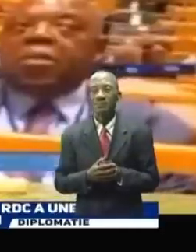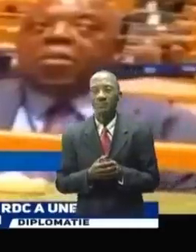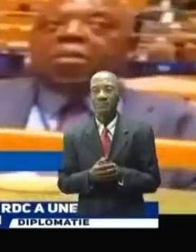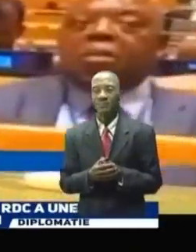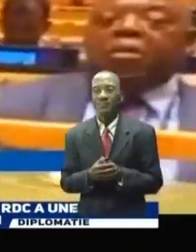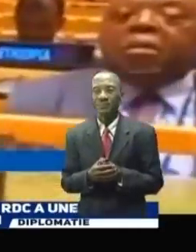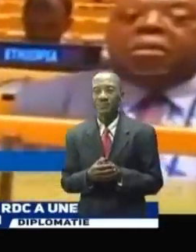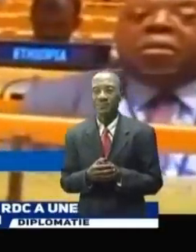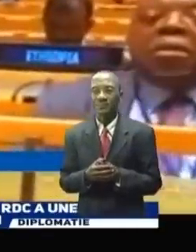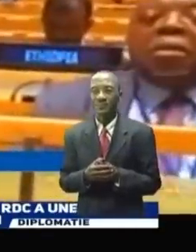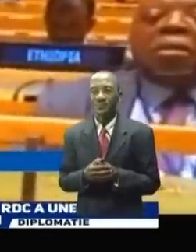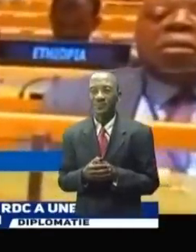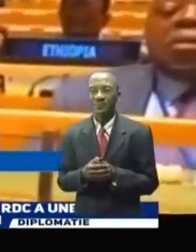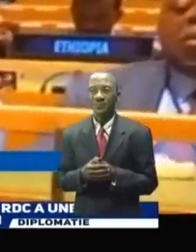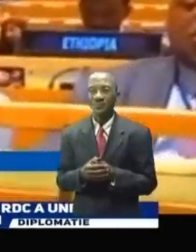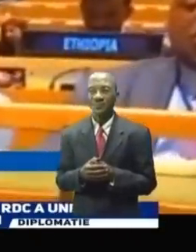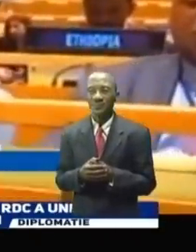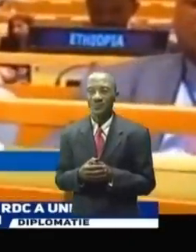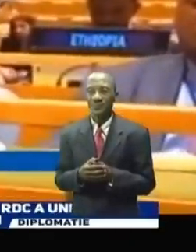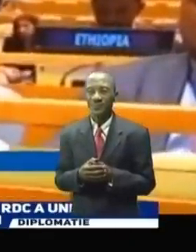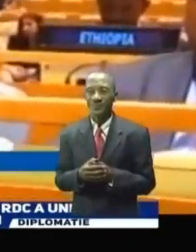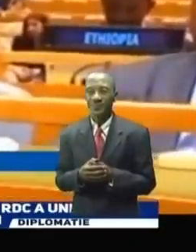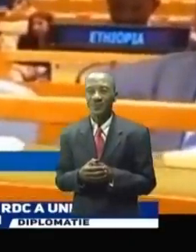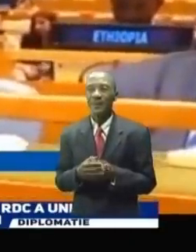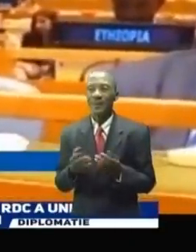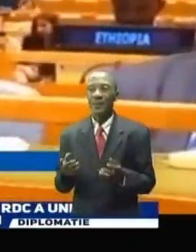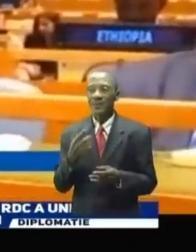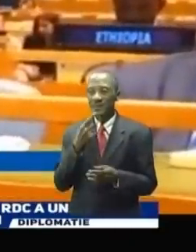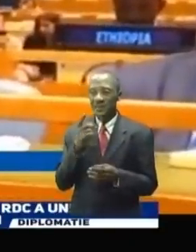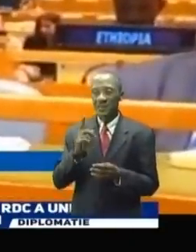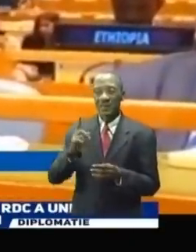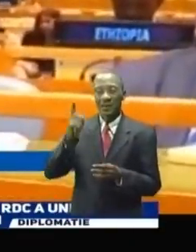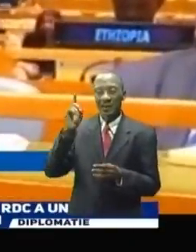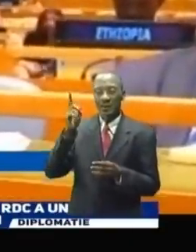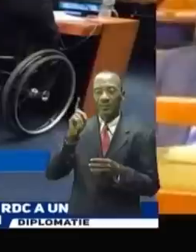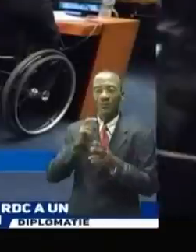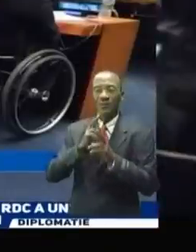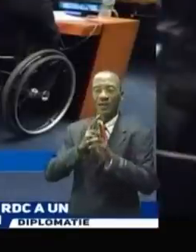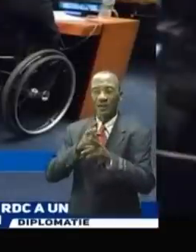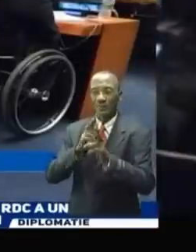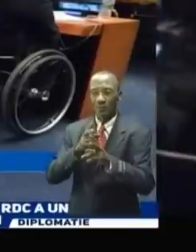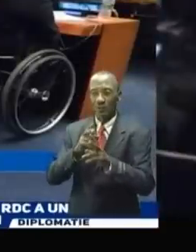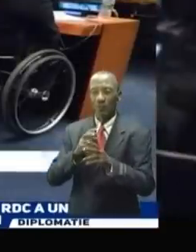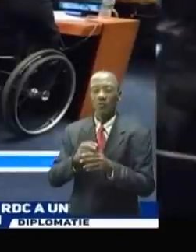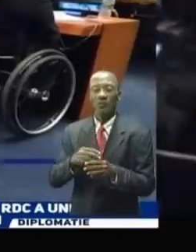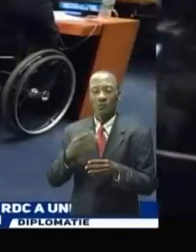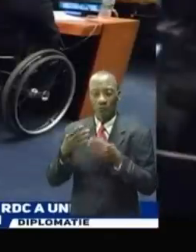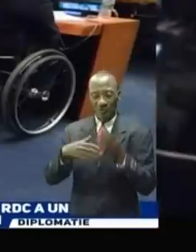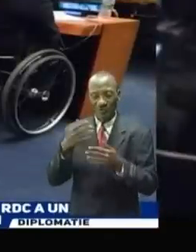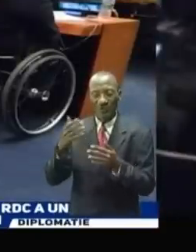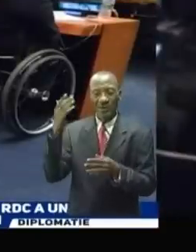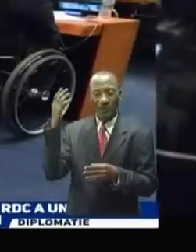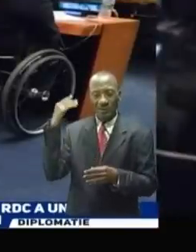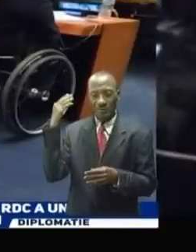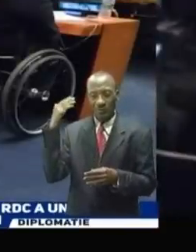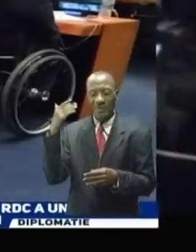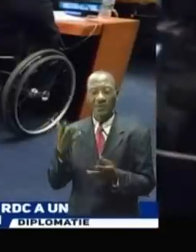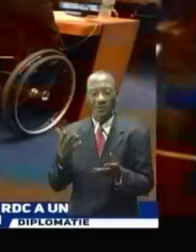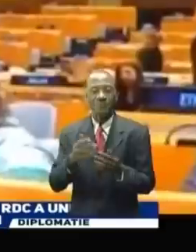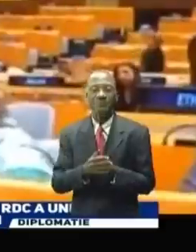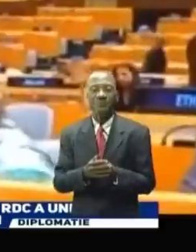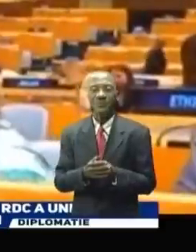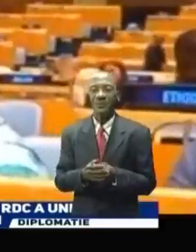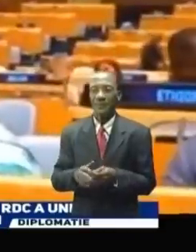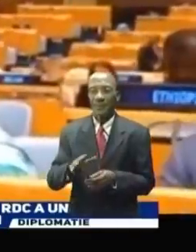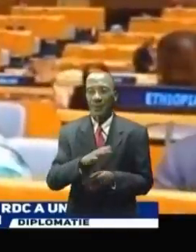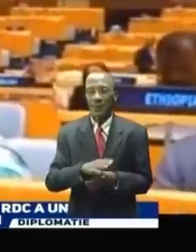pays a publié son premier rapport sur la mise en œuvre de la Convention des droits des personnes handicapées. La République démocratique du